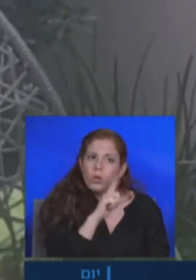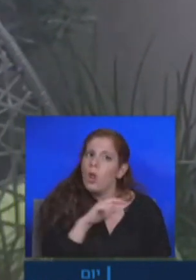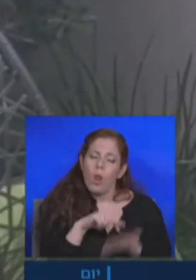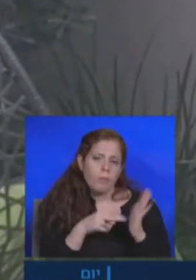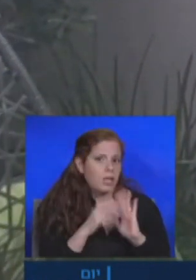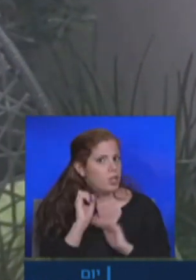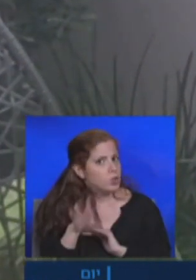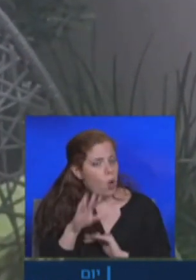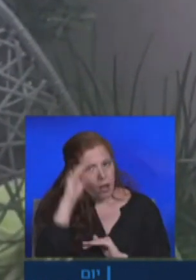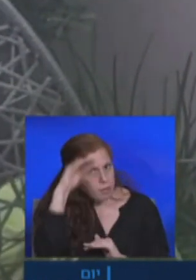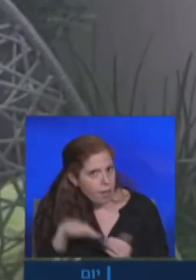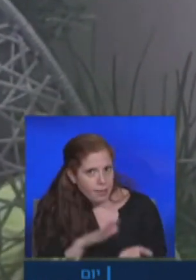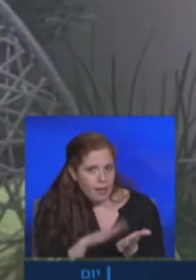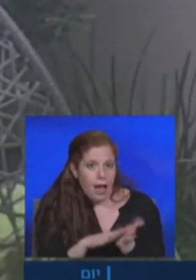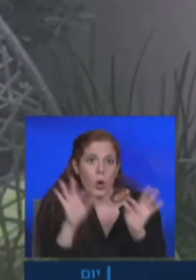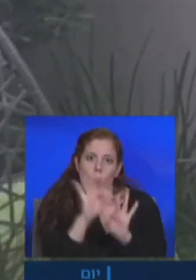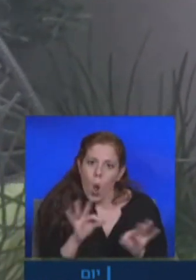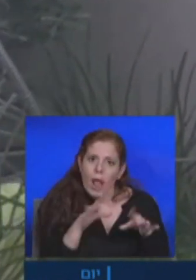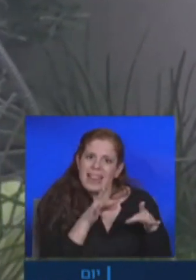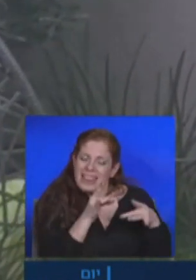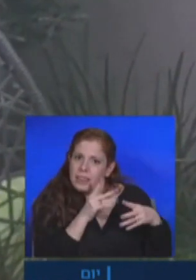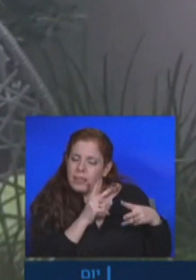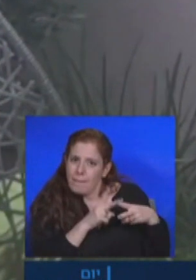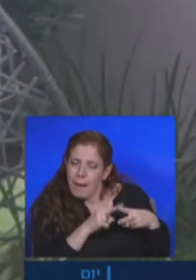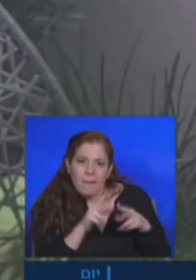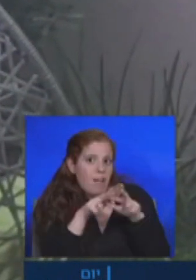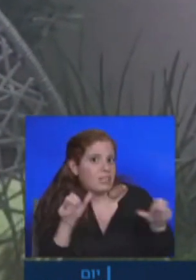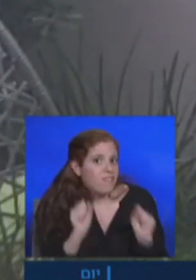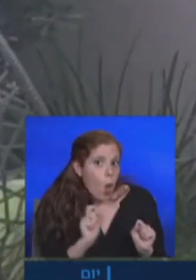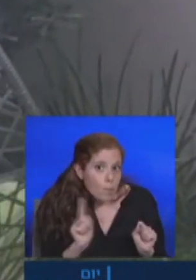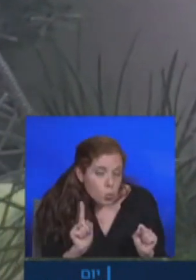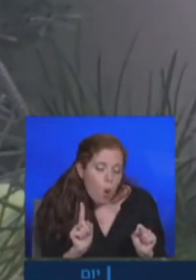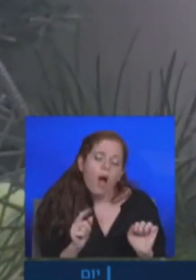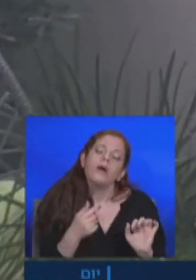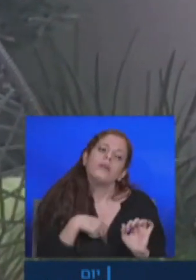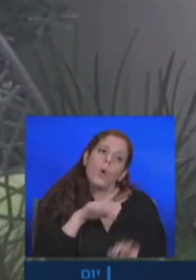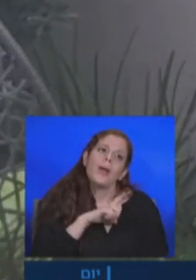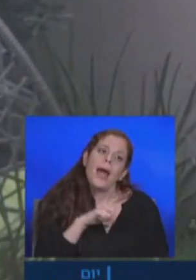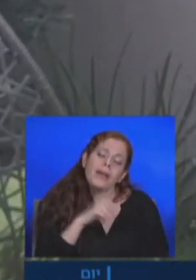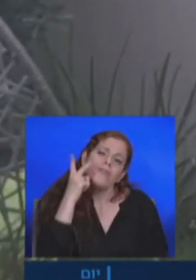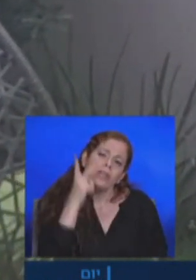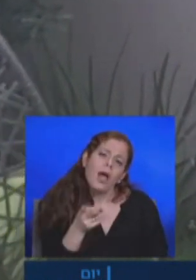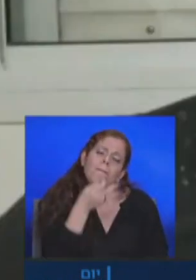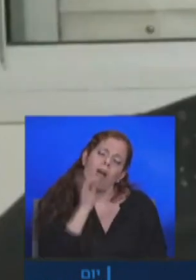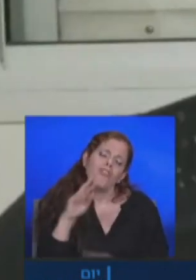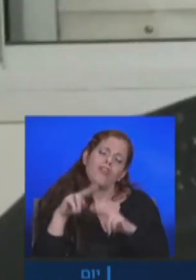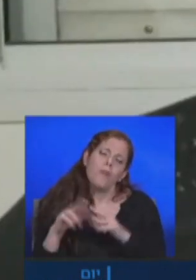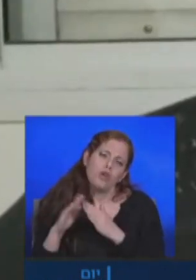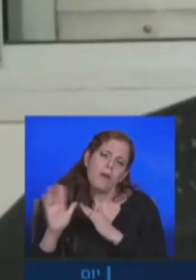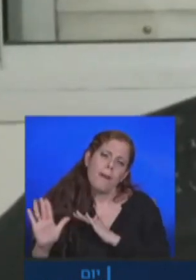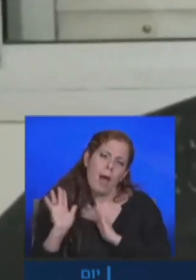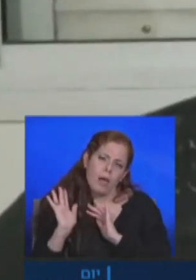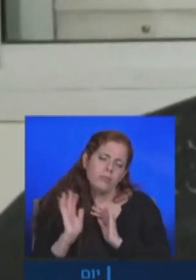לגן, כל עוד יש נדבקים והמצב עדיין לא בטוח, אנחנו נחכה ונראה, מעדיפים להשאיר אותו בבית.